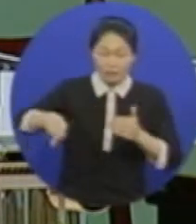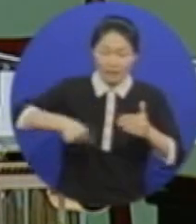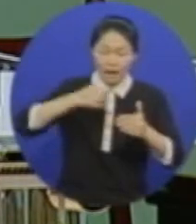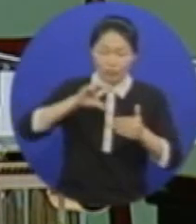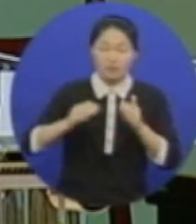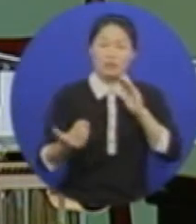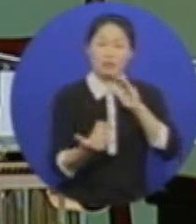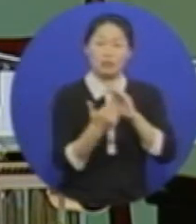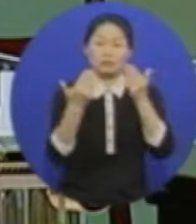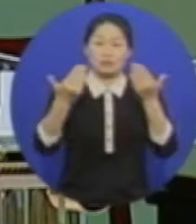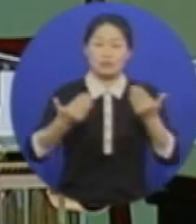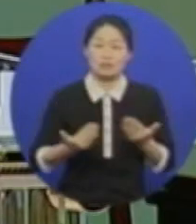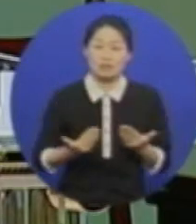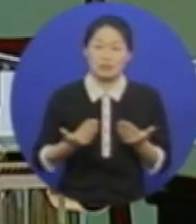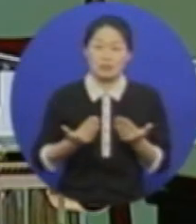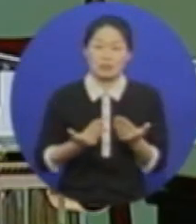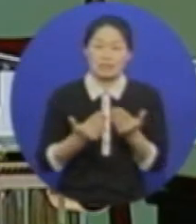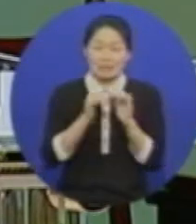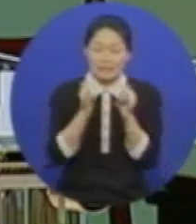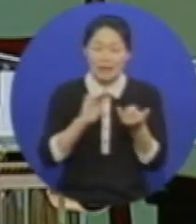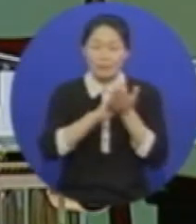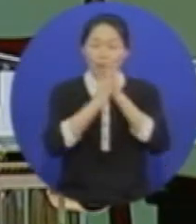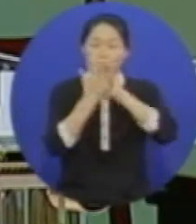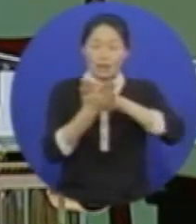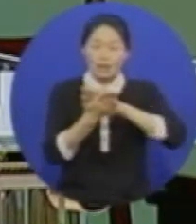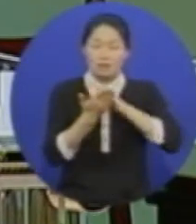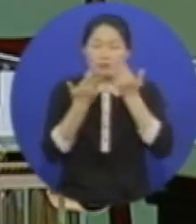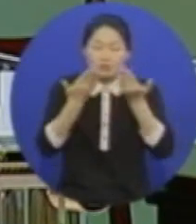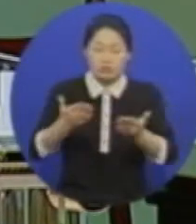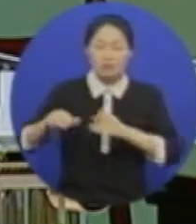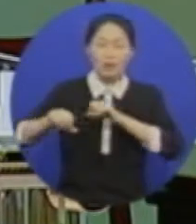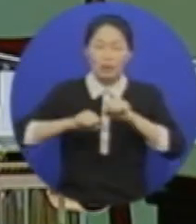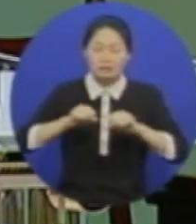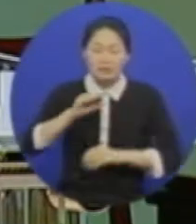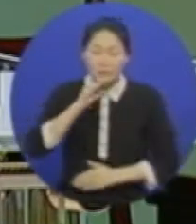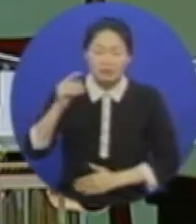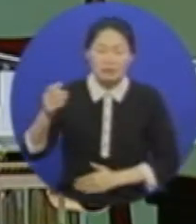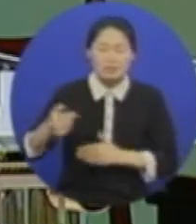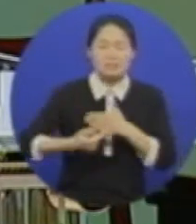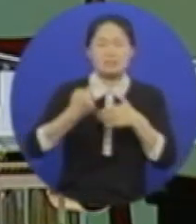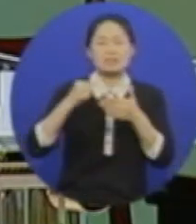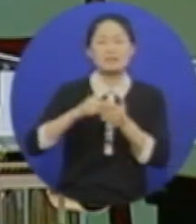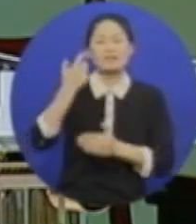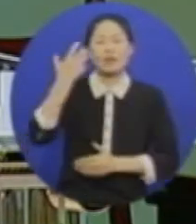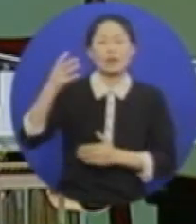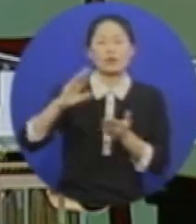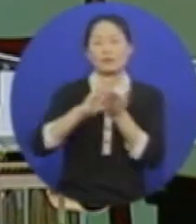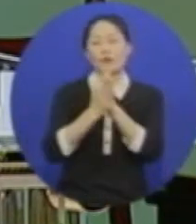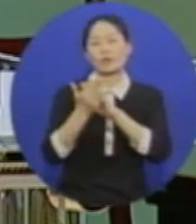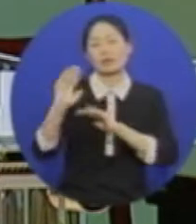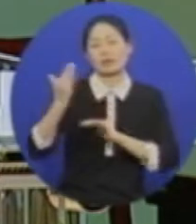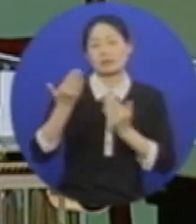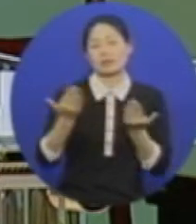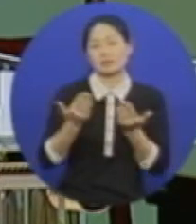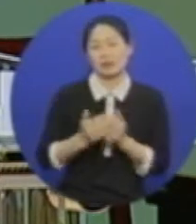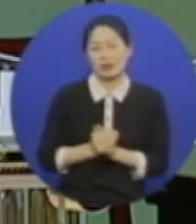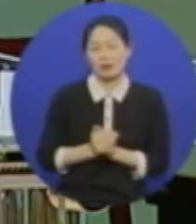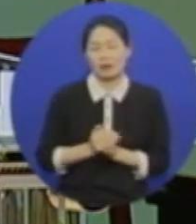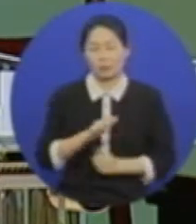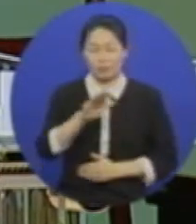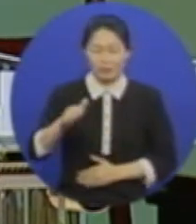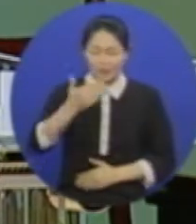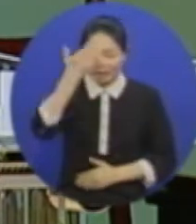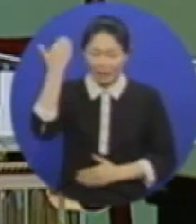이루어 주시는 사람 변화시키는 역사가 바로 심령이 변화 되는 거예요 우리가